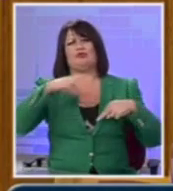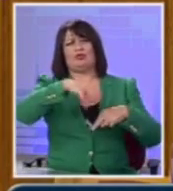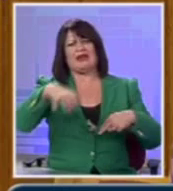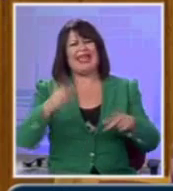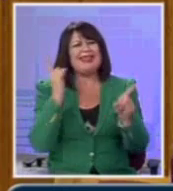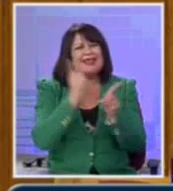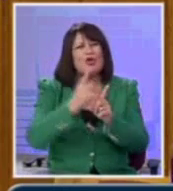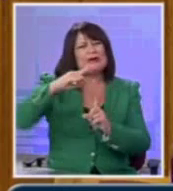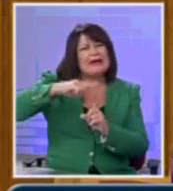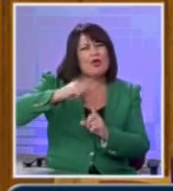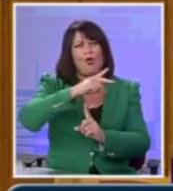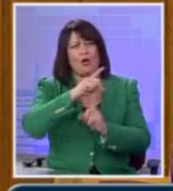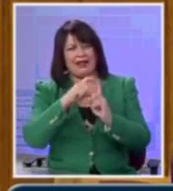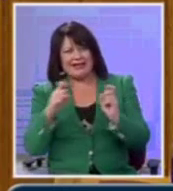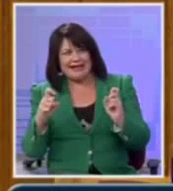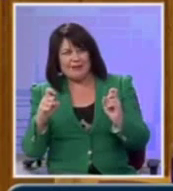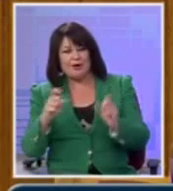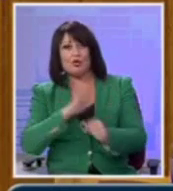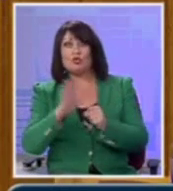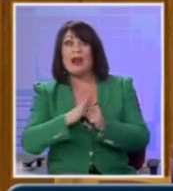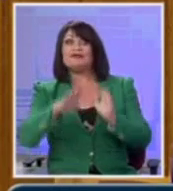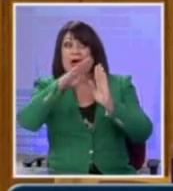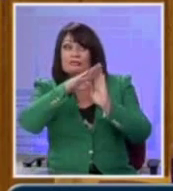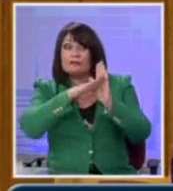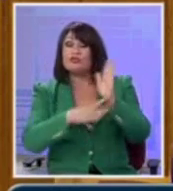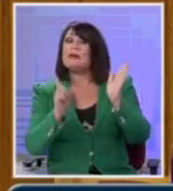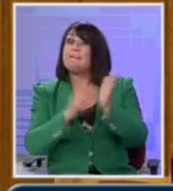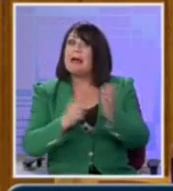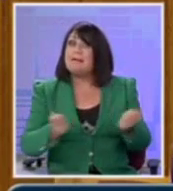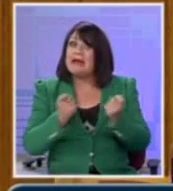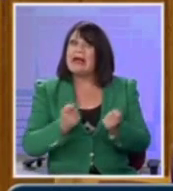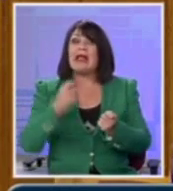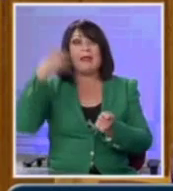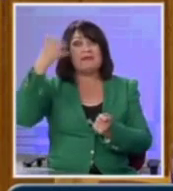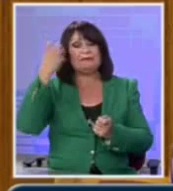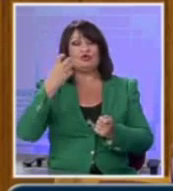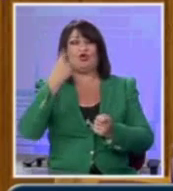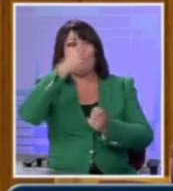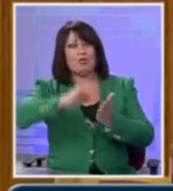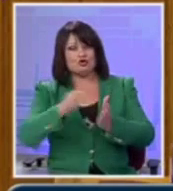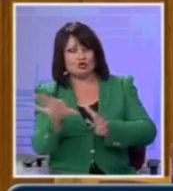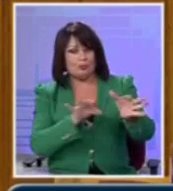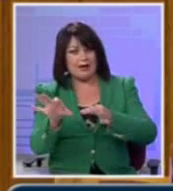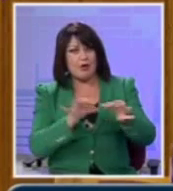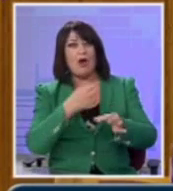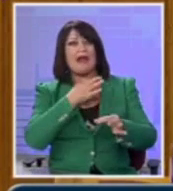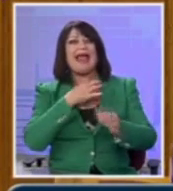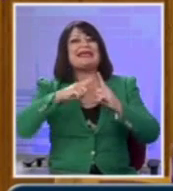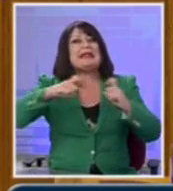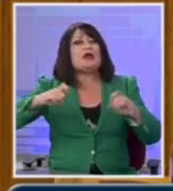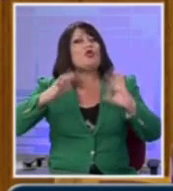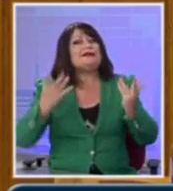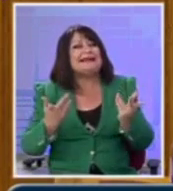αντικείμενο, θα καθοριστούν οι ελάχιστες προδιαγραφές στη στελέχωση σε επιστημονικό δυναμικό και στην απαραίτητη υλικοτεχνική